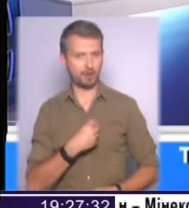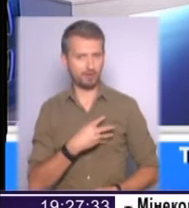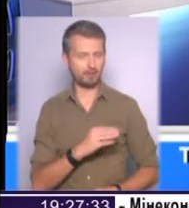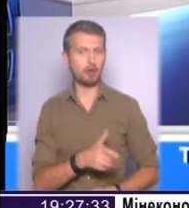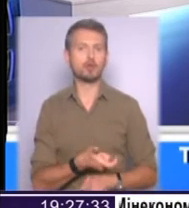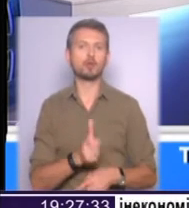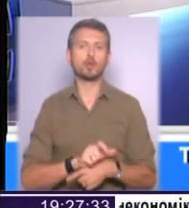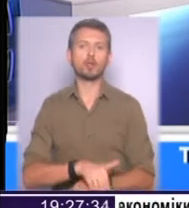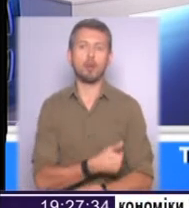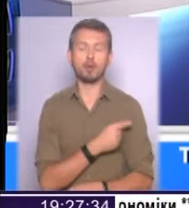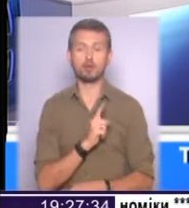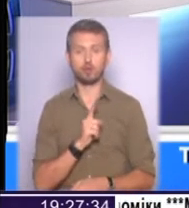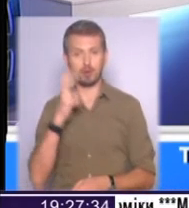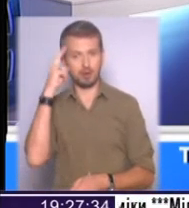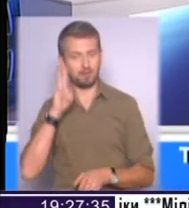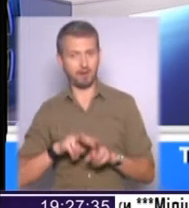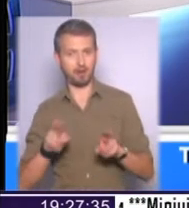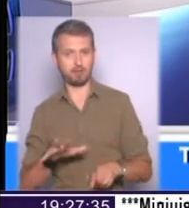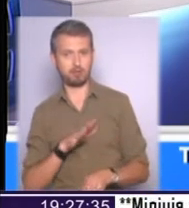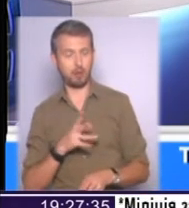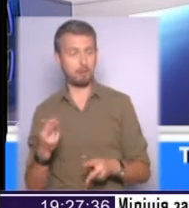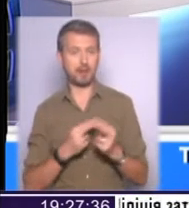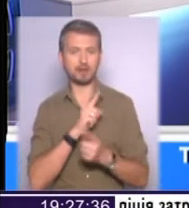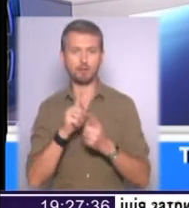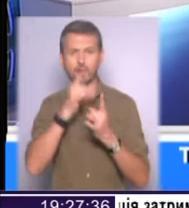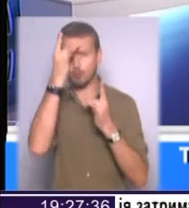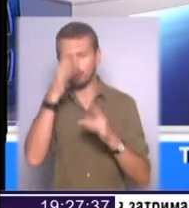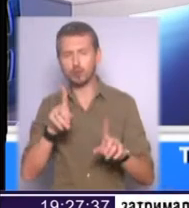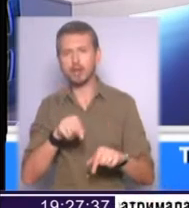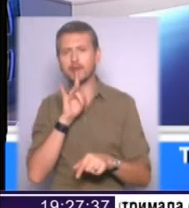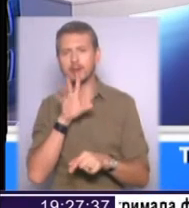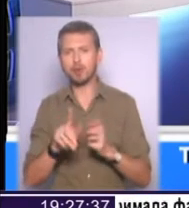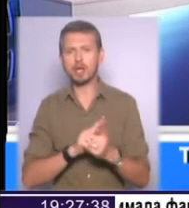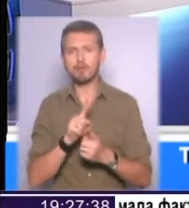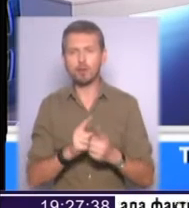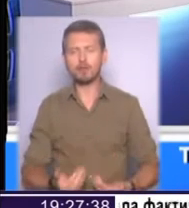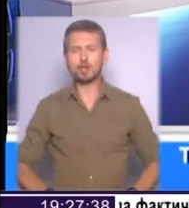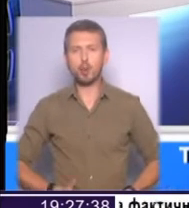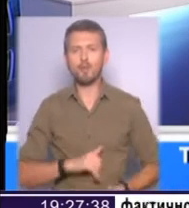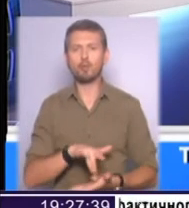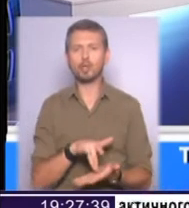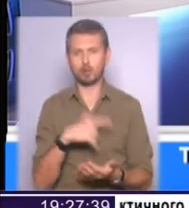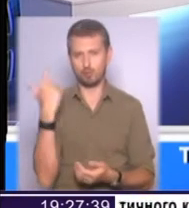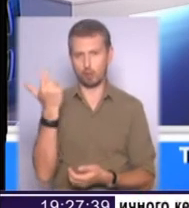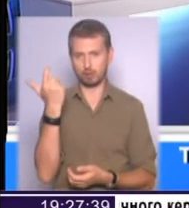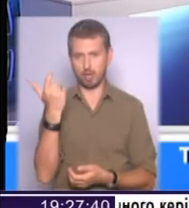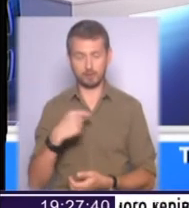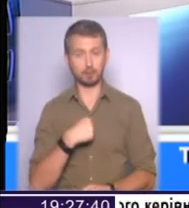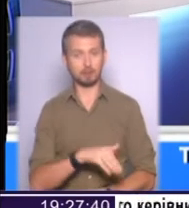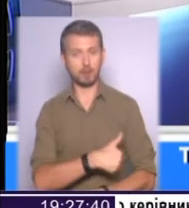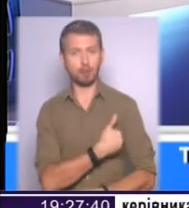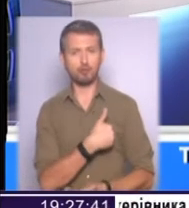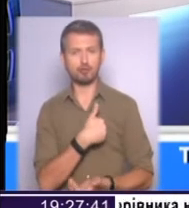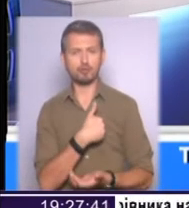щоб так же запрацювали ми в Києві. Без реформи в культурі навіть не буде реформи в житлово-комунальному господарстві. Я хотів би